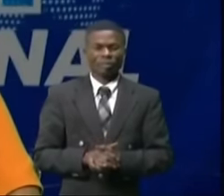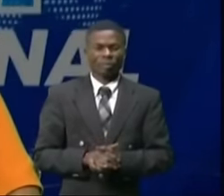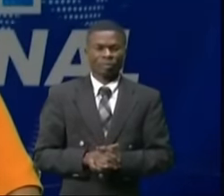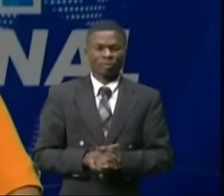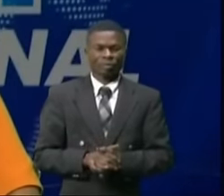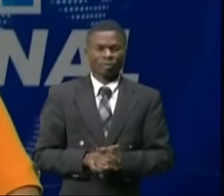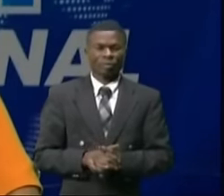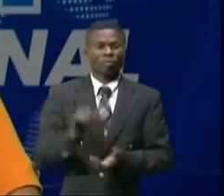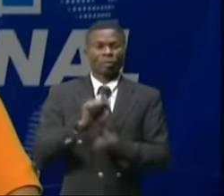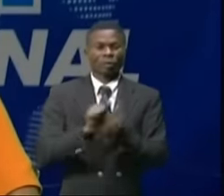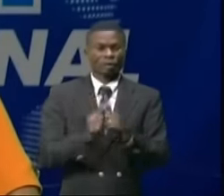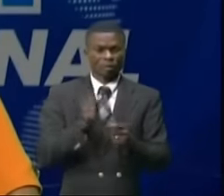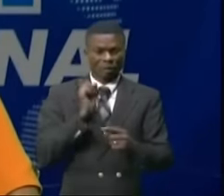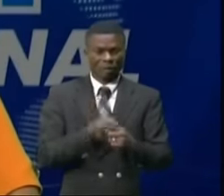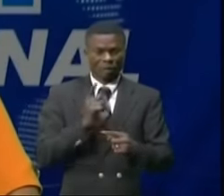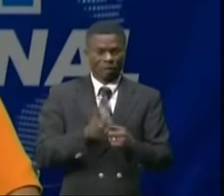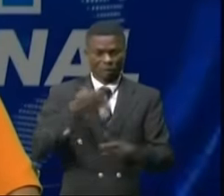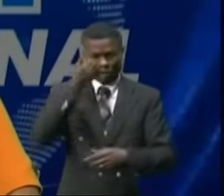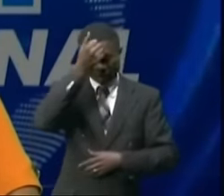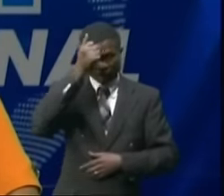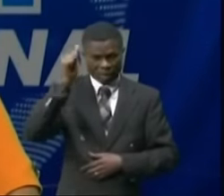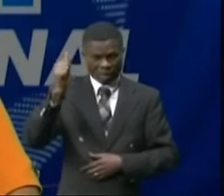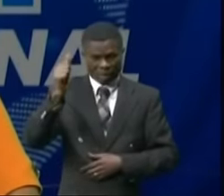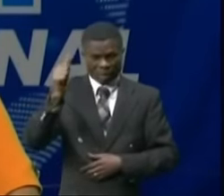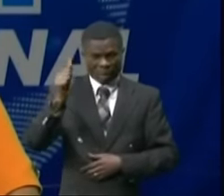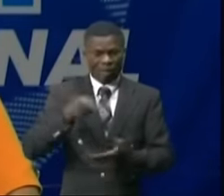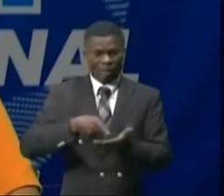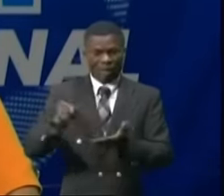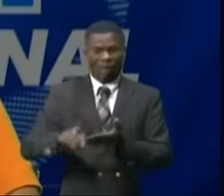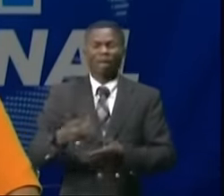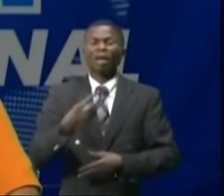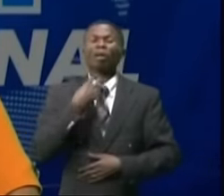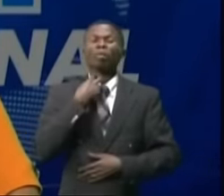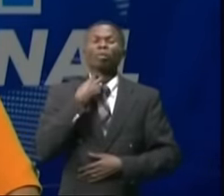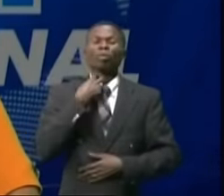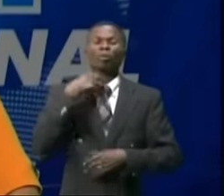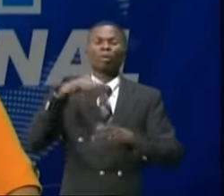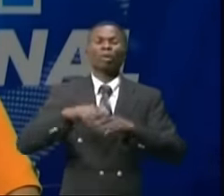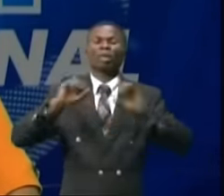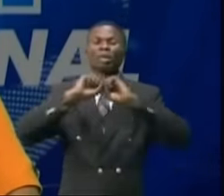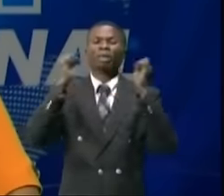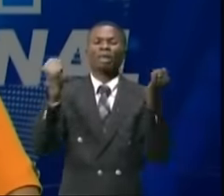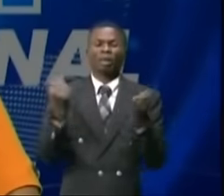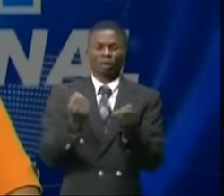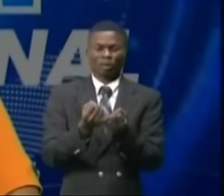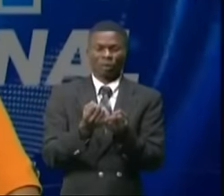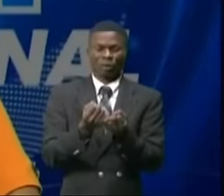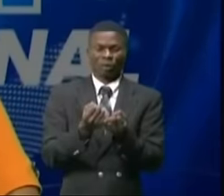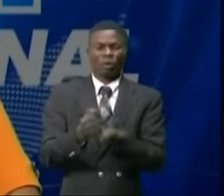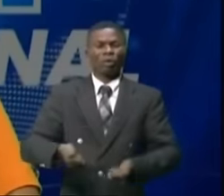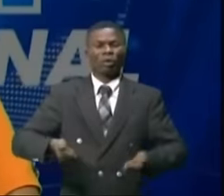Justement, les conséquences de cette grève, la paye est bloquée au sein de Engen à la base.